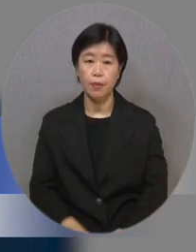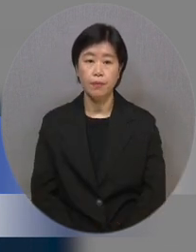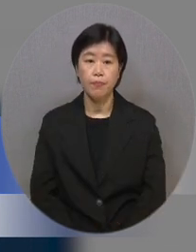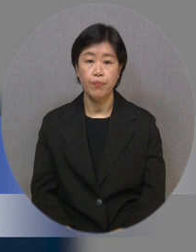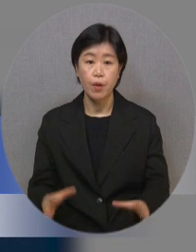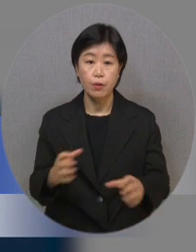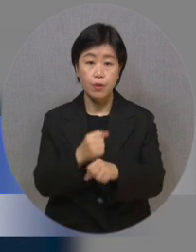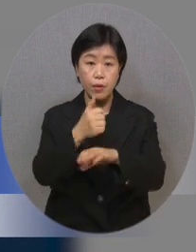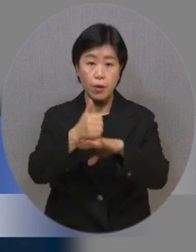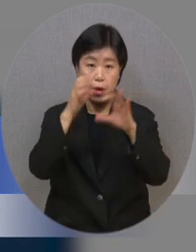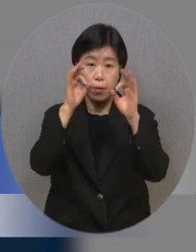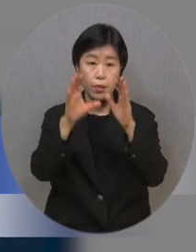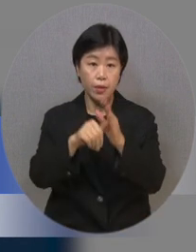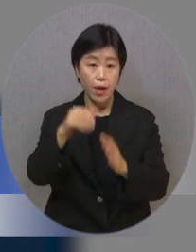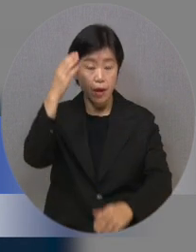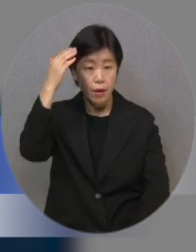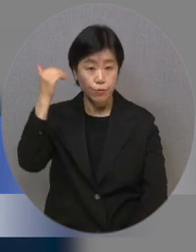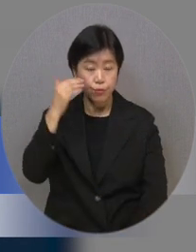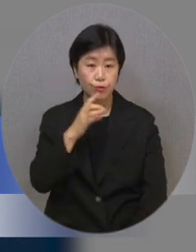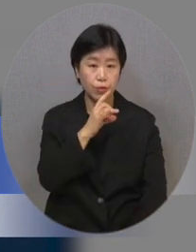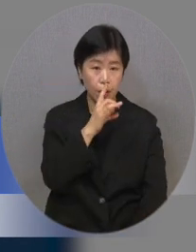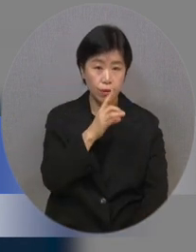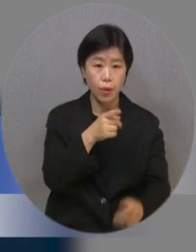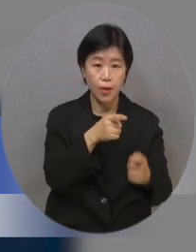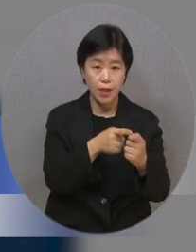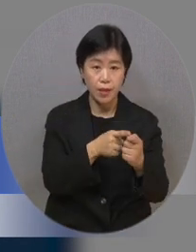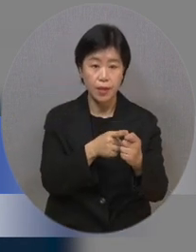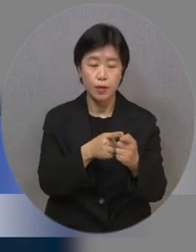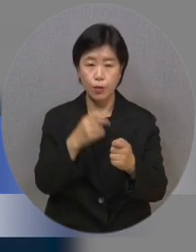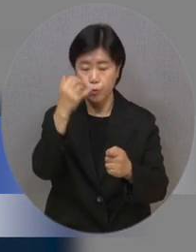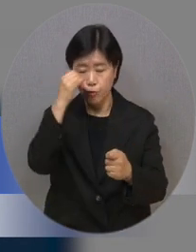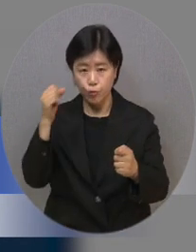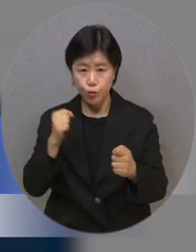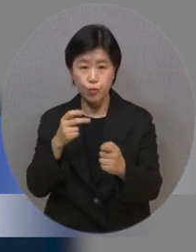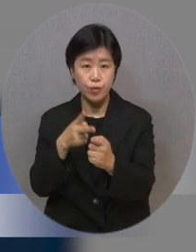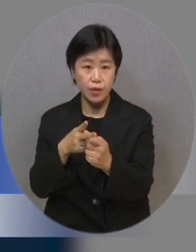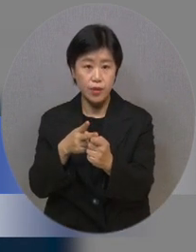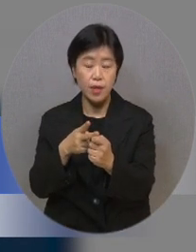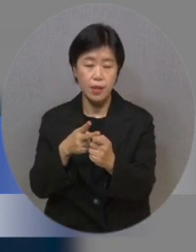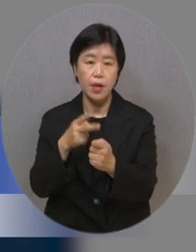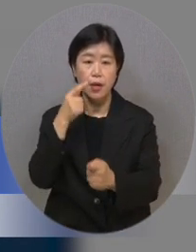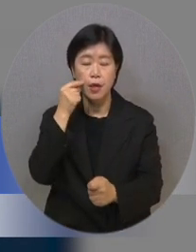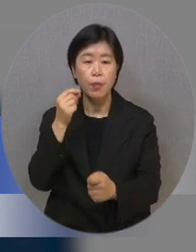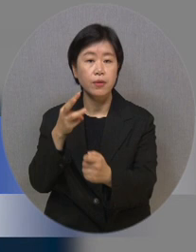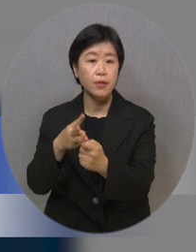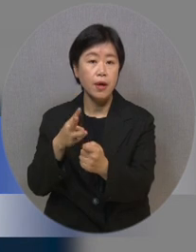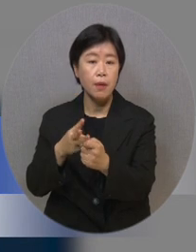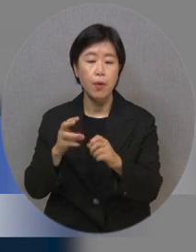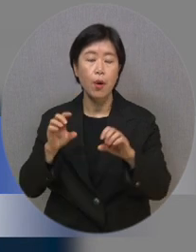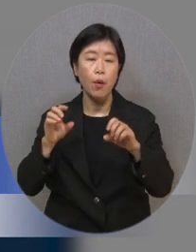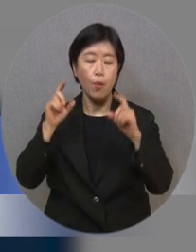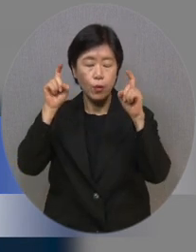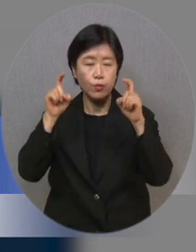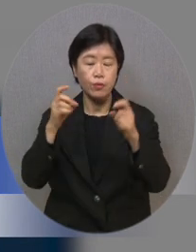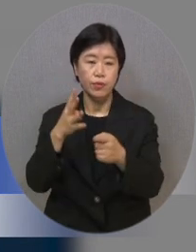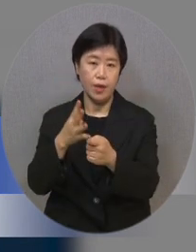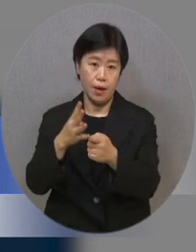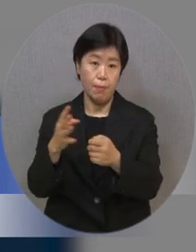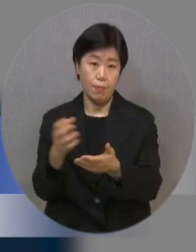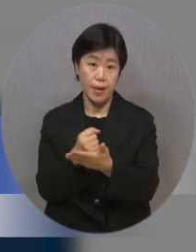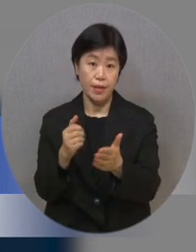충북이 2위 일본이 3위 호주가 4위를 차지했습니다 한편 이번 대회에 이어 내년 3월